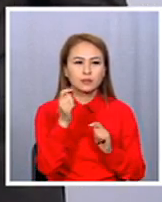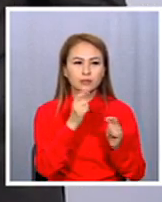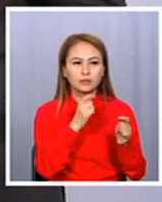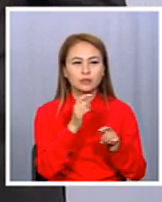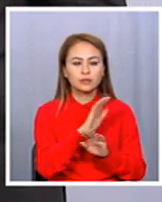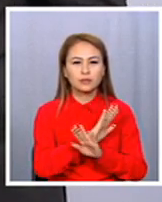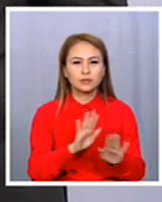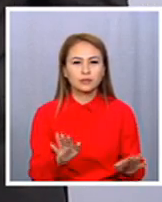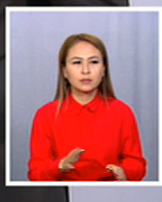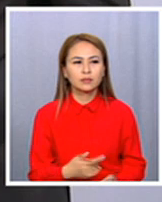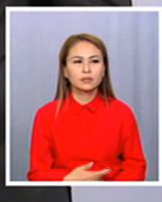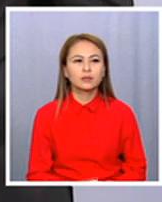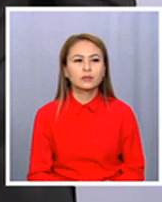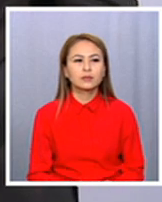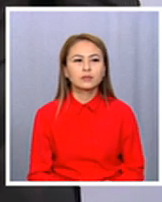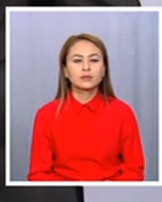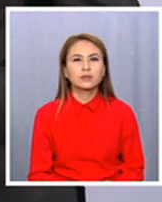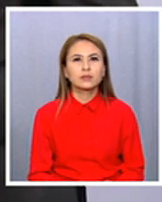жатпайды?